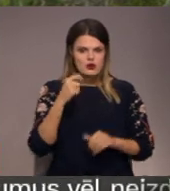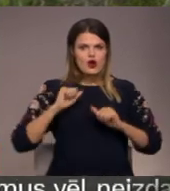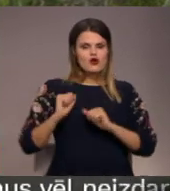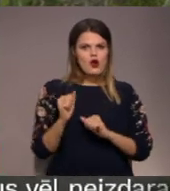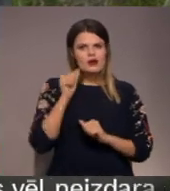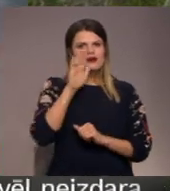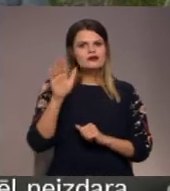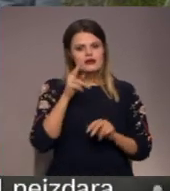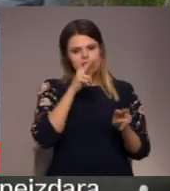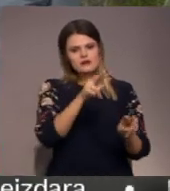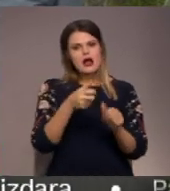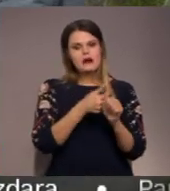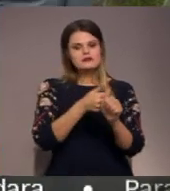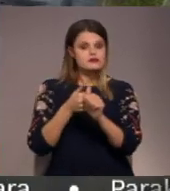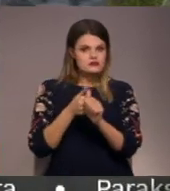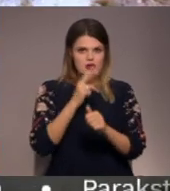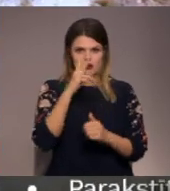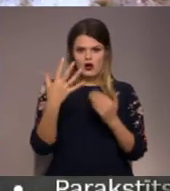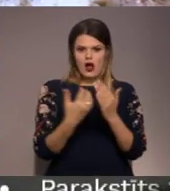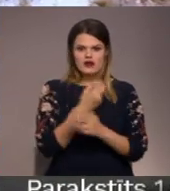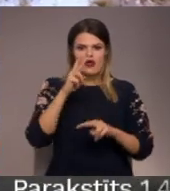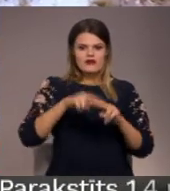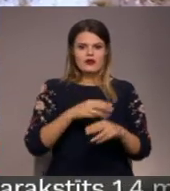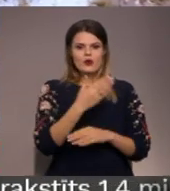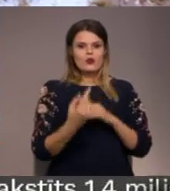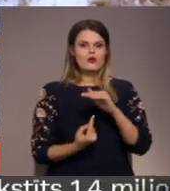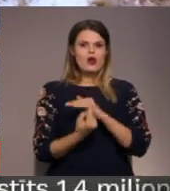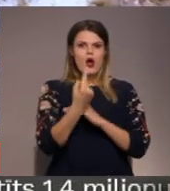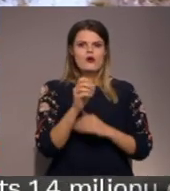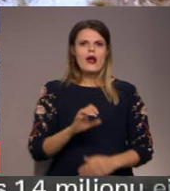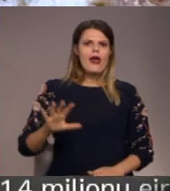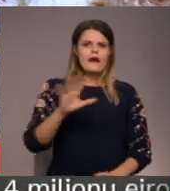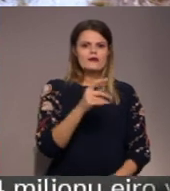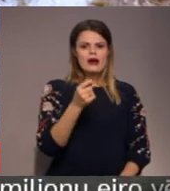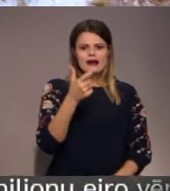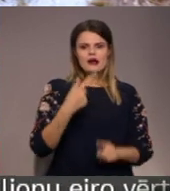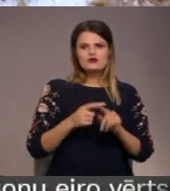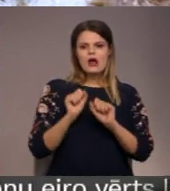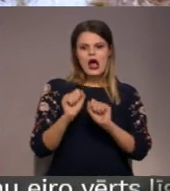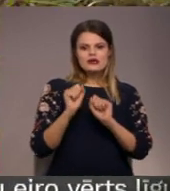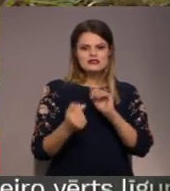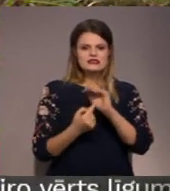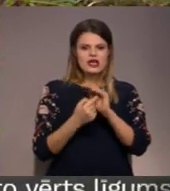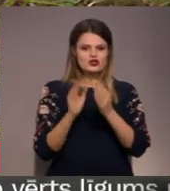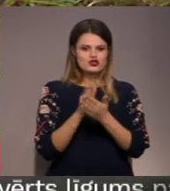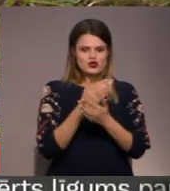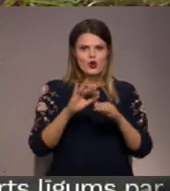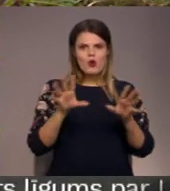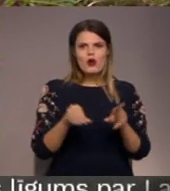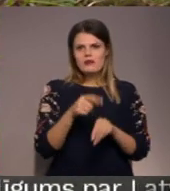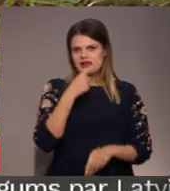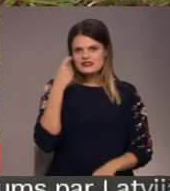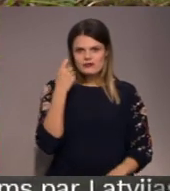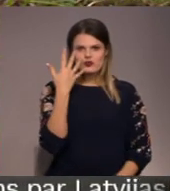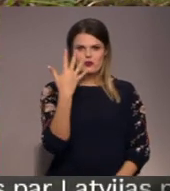veicot ikdienas pienākumus, nejauši atrada vietu, kur aug visā Eiropā retas un aizsargājamas sugas sēnes, kopumā